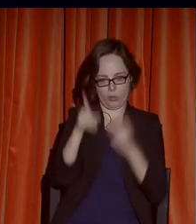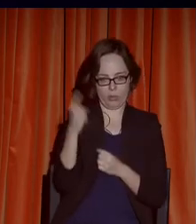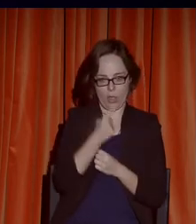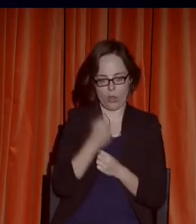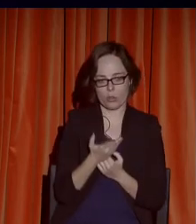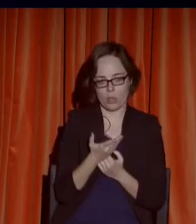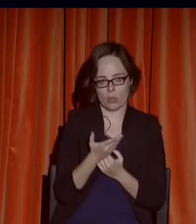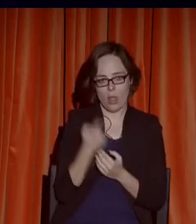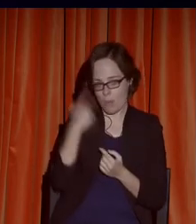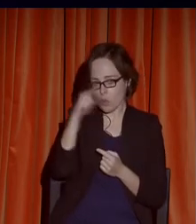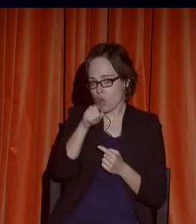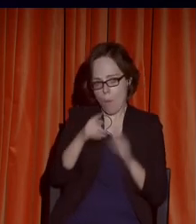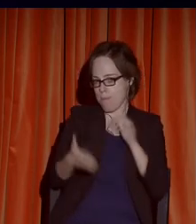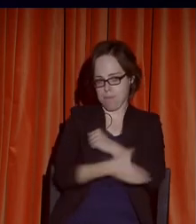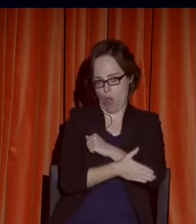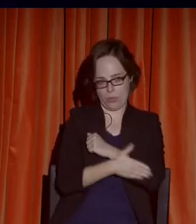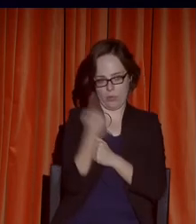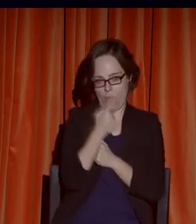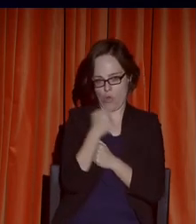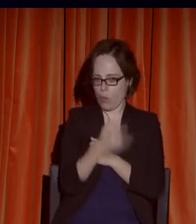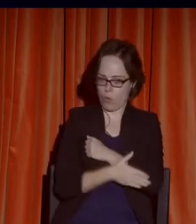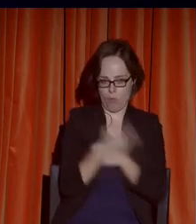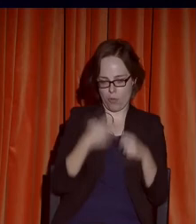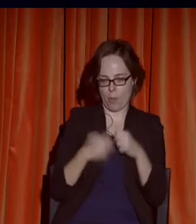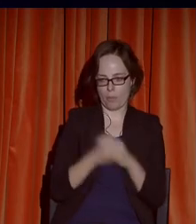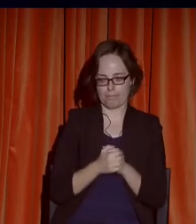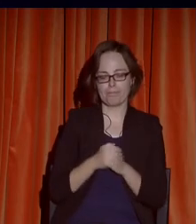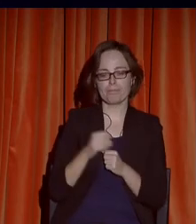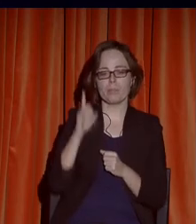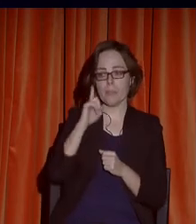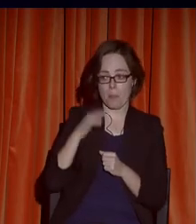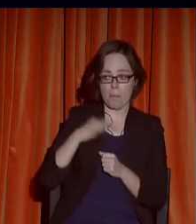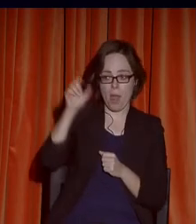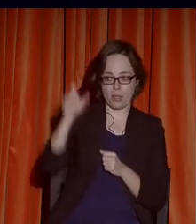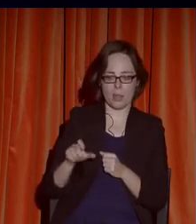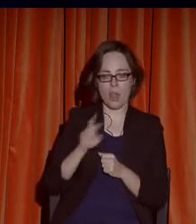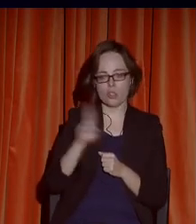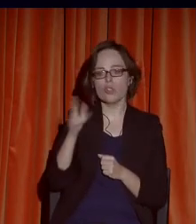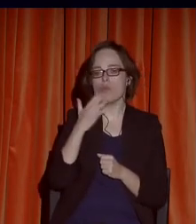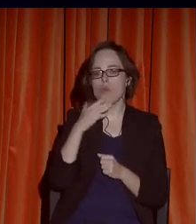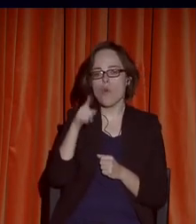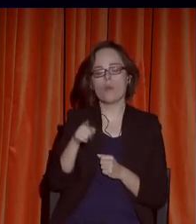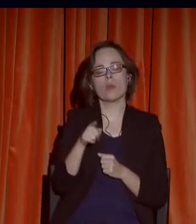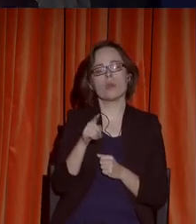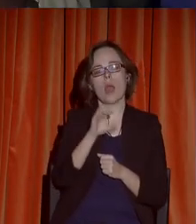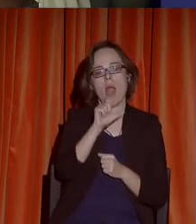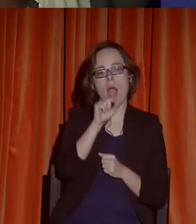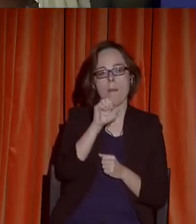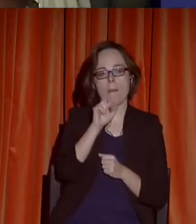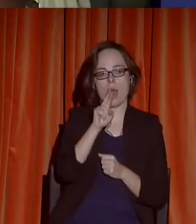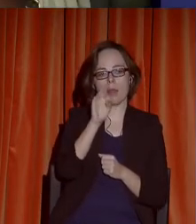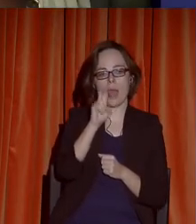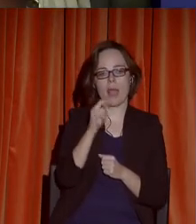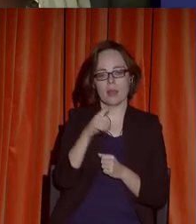absolutnie pierwszy. Pan rzecznik wspominał wizję apartheidu klimatycznego, wspominał